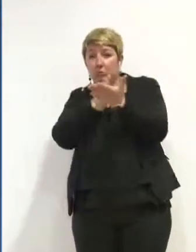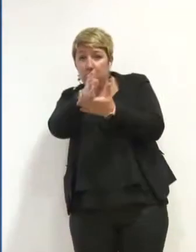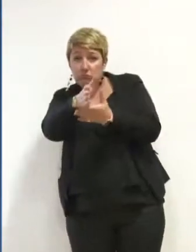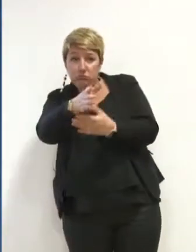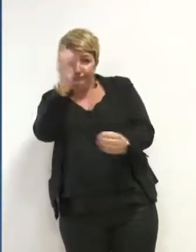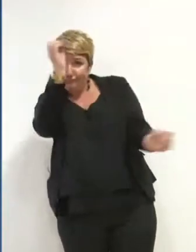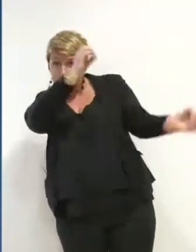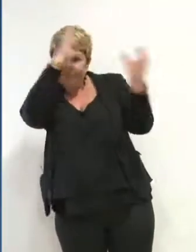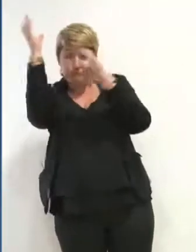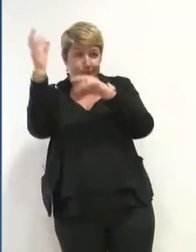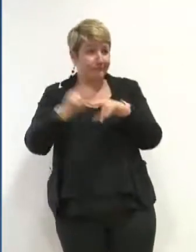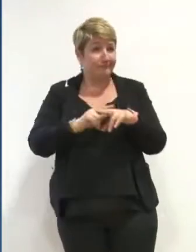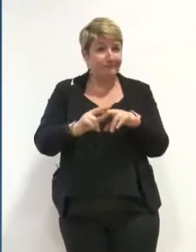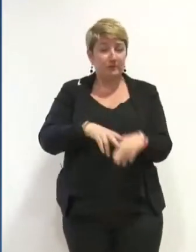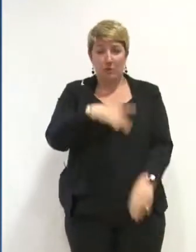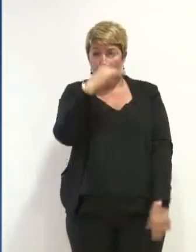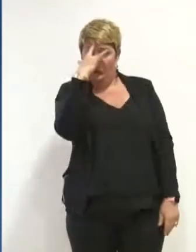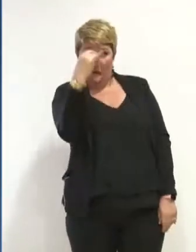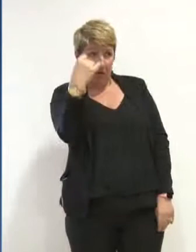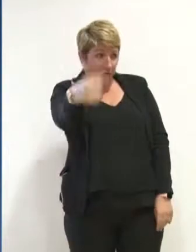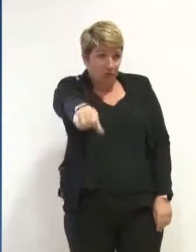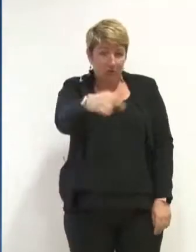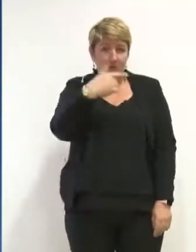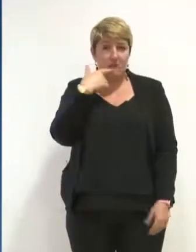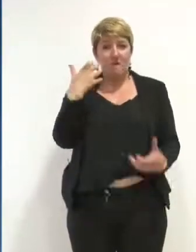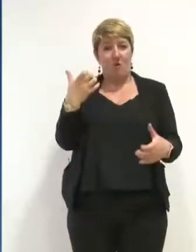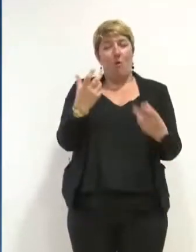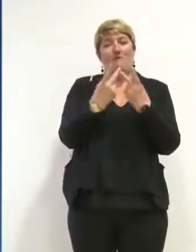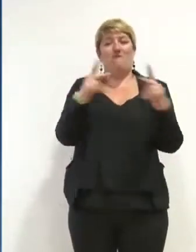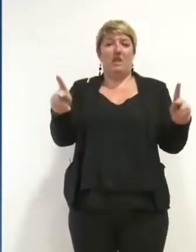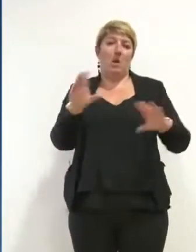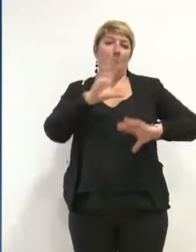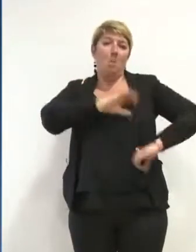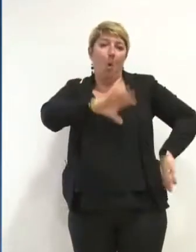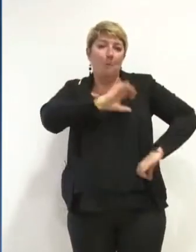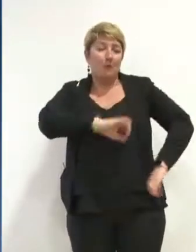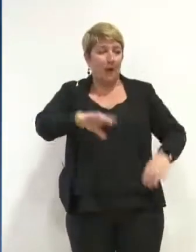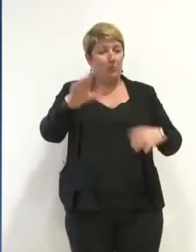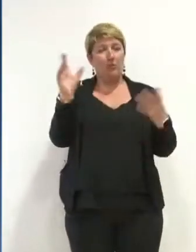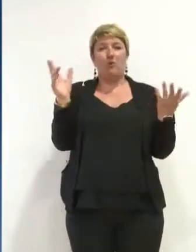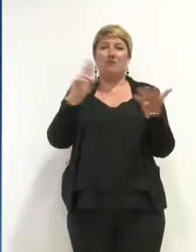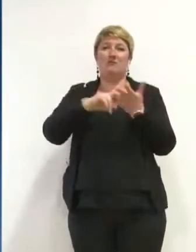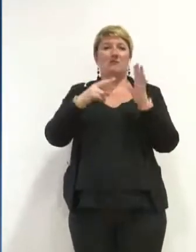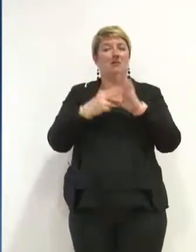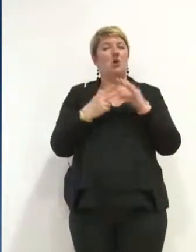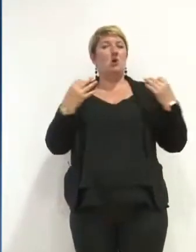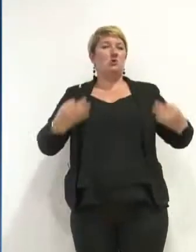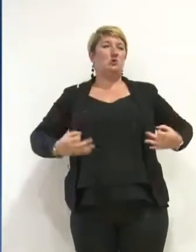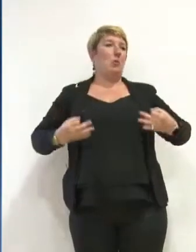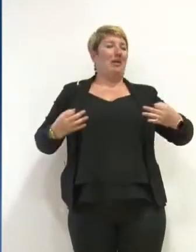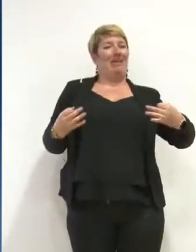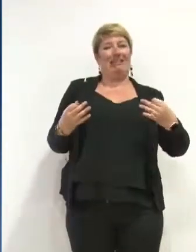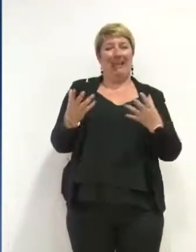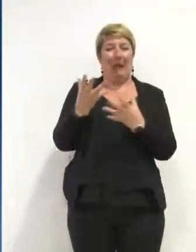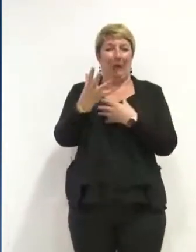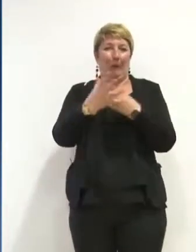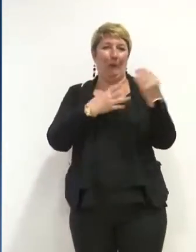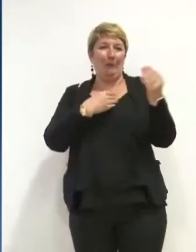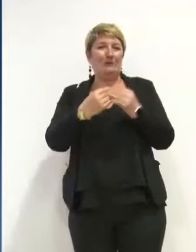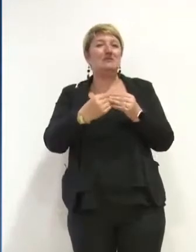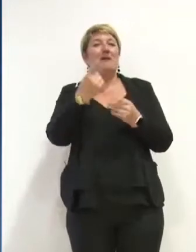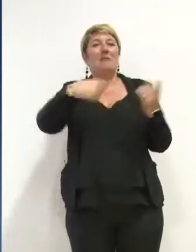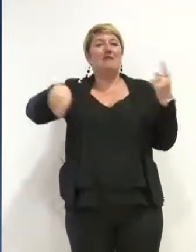seule obsession, en faire une ville cobaye à vos thèses de sobriété heureuse, chacun y mettra ce qu'il veut là-dedans, et peu importe le prix à